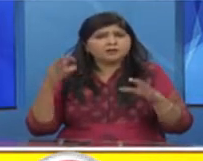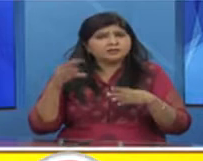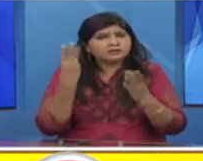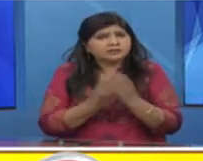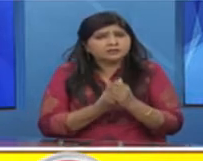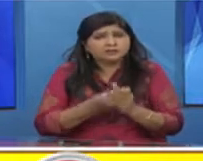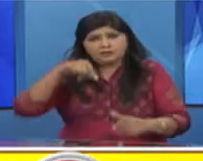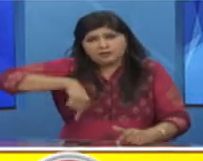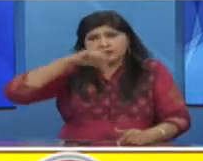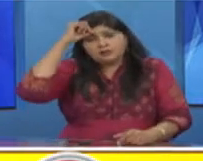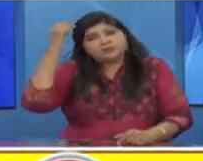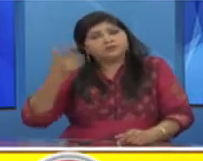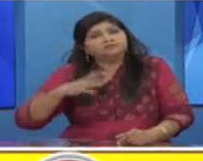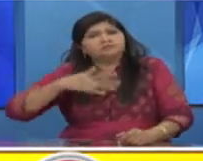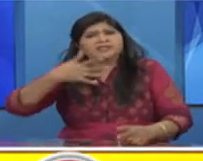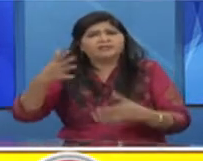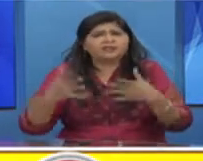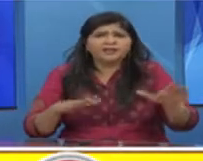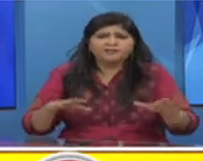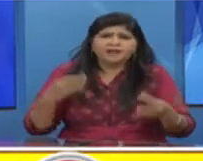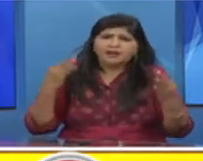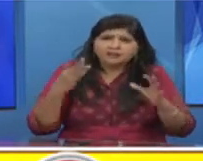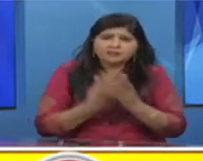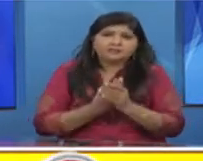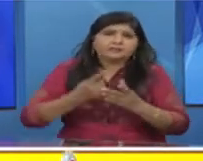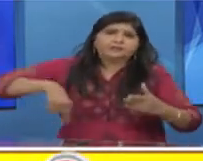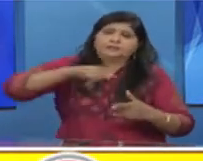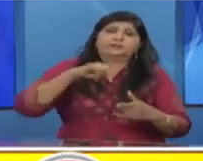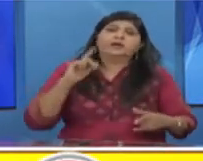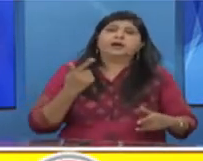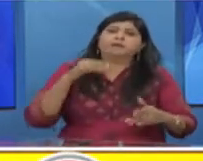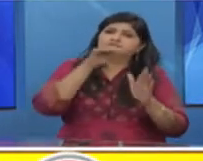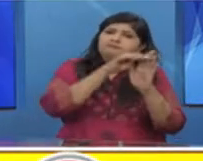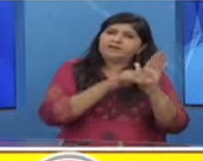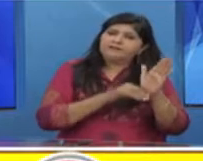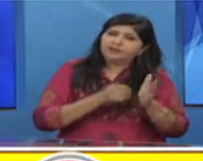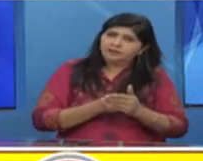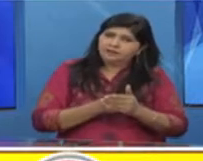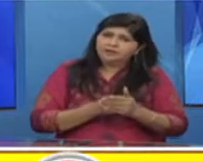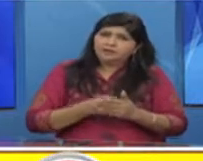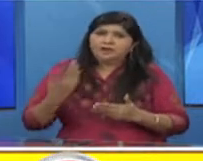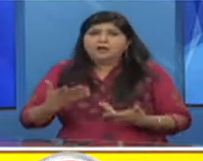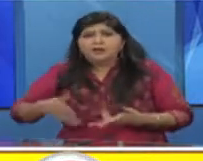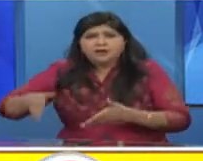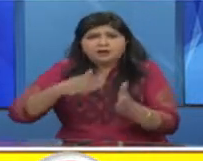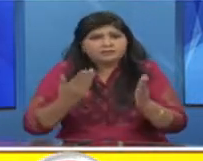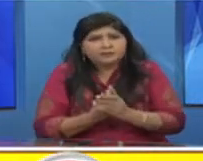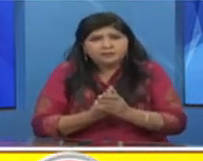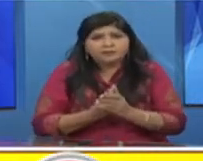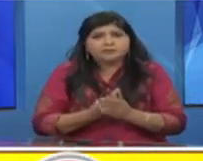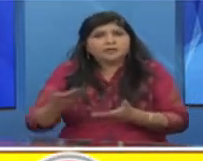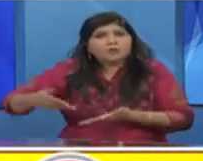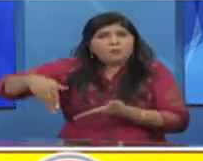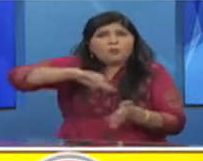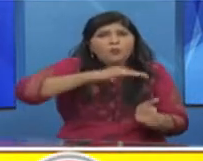भारत जैसे विविधताओं से भरे देश में हमें हर स्तर पर, हर डगर पर, हर